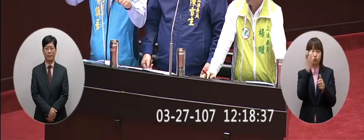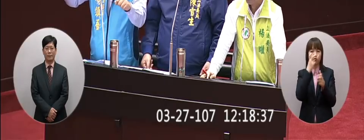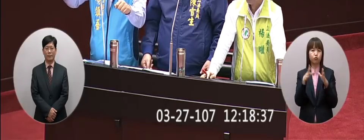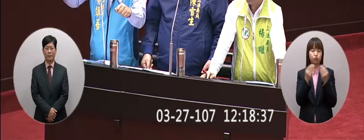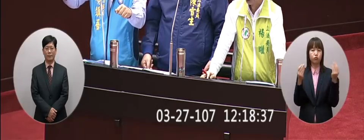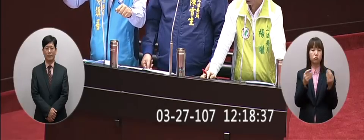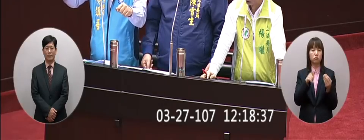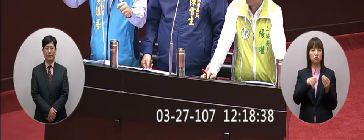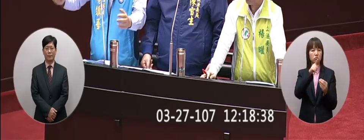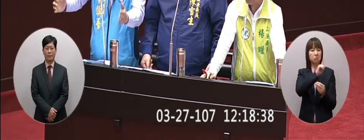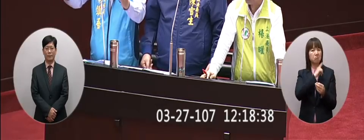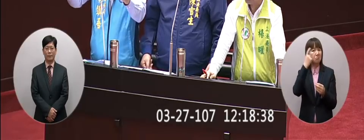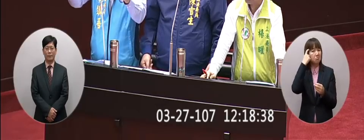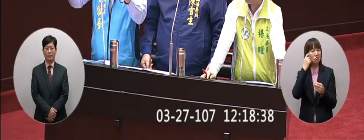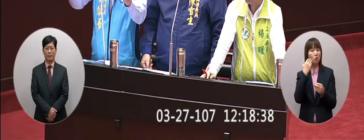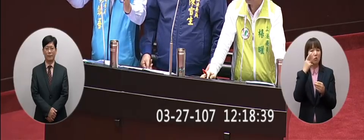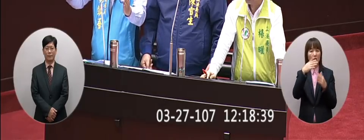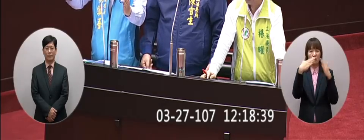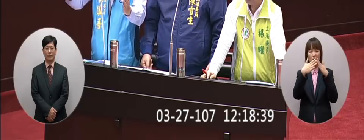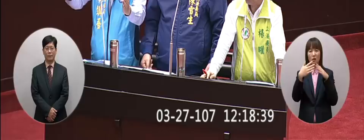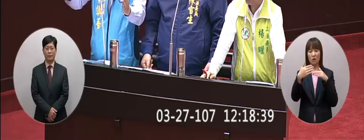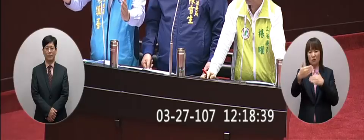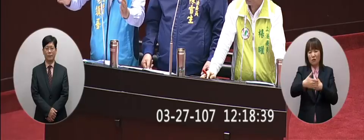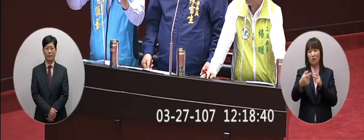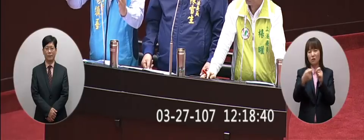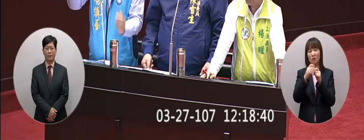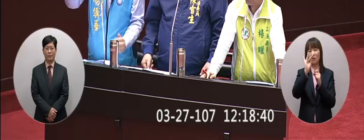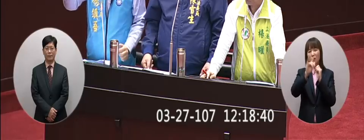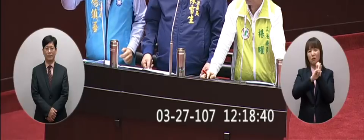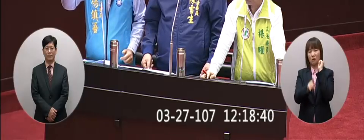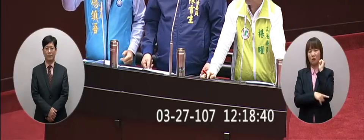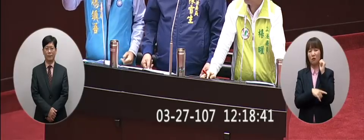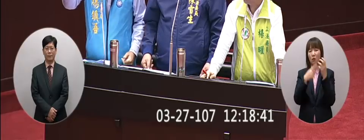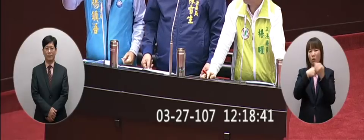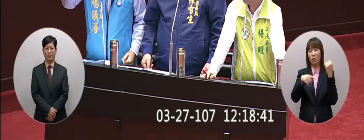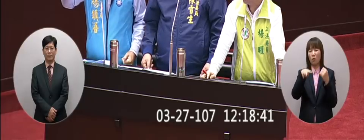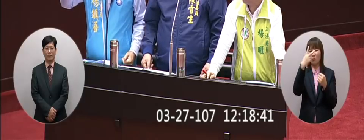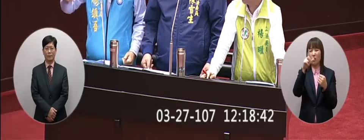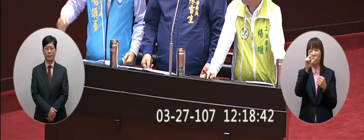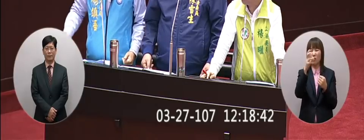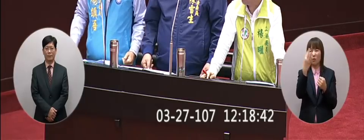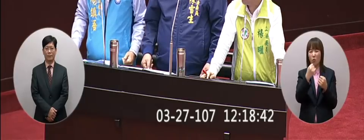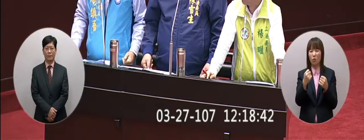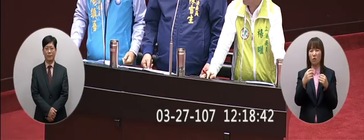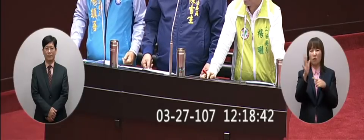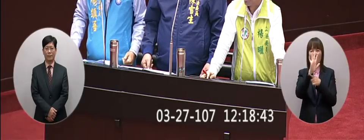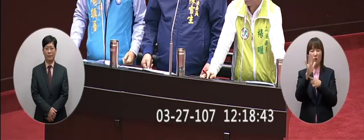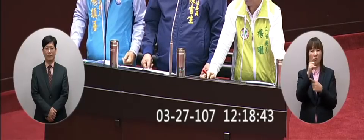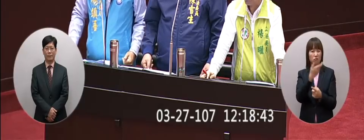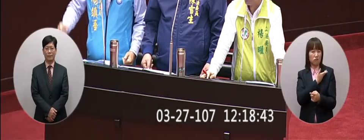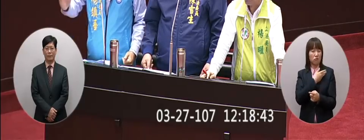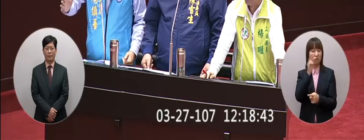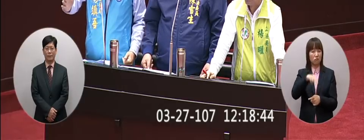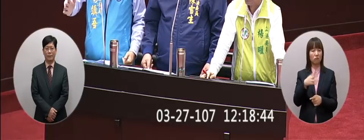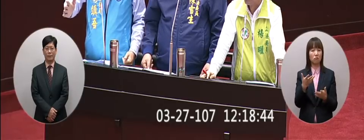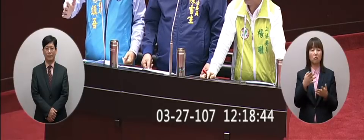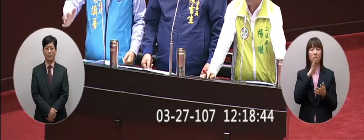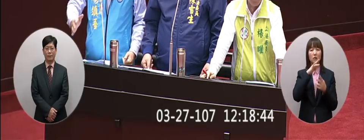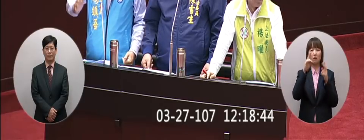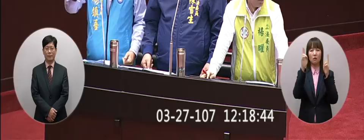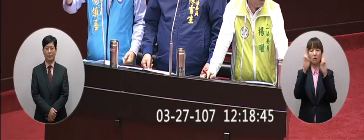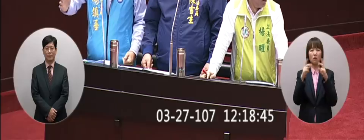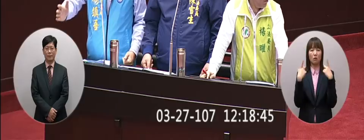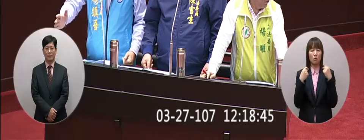长，您去想象，就在您家门口100米，有260几只的小型风机，您受得了吗？但是能源